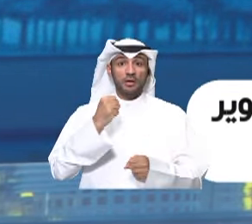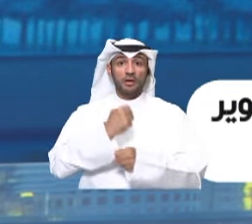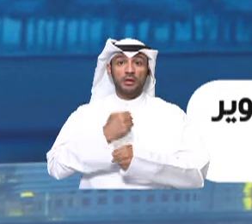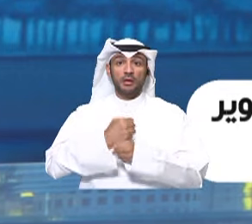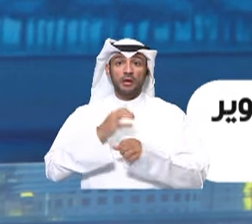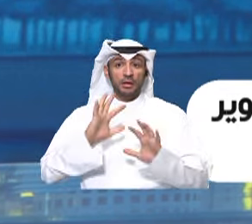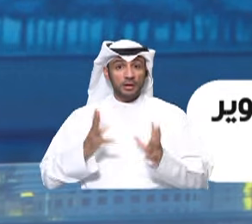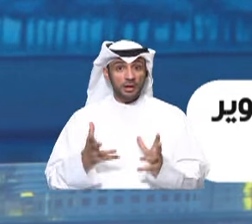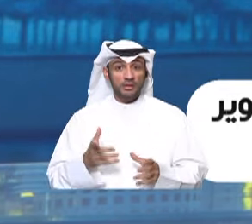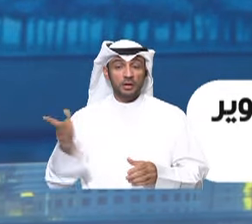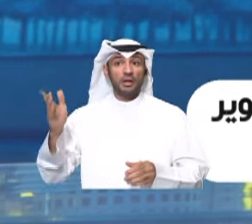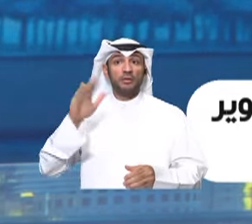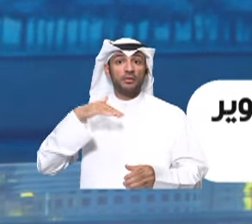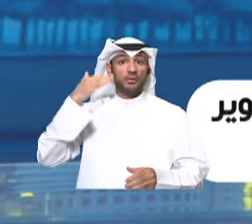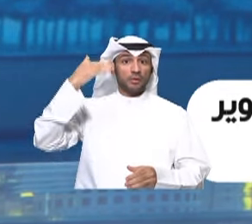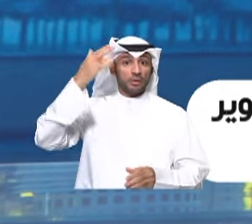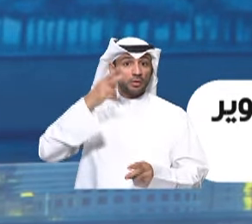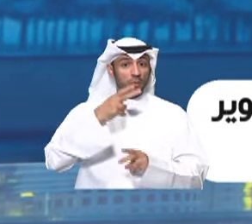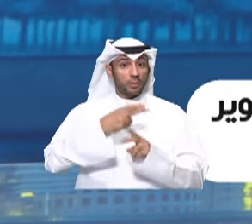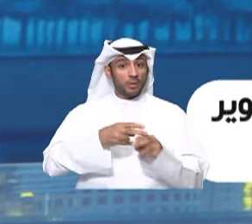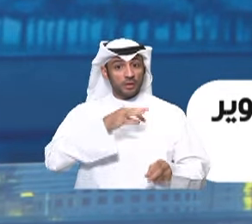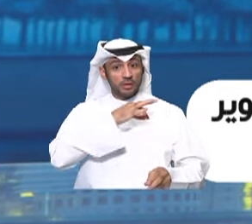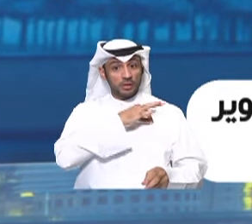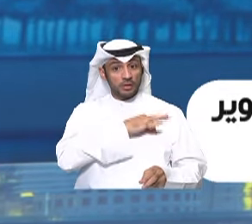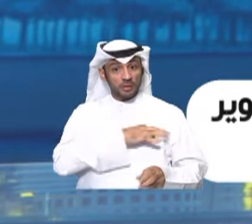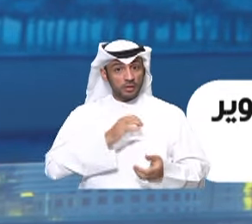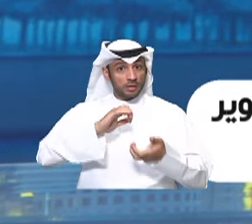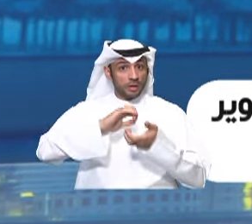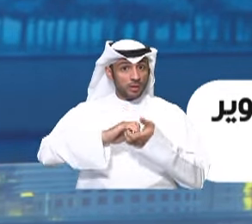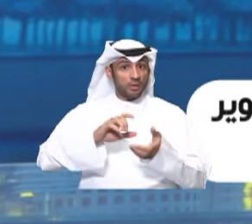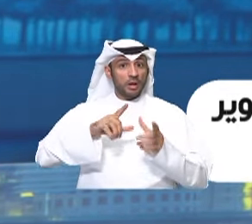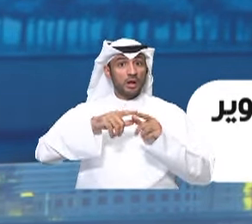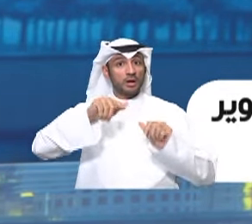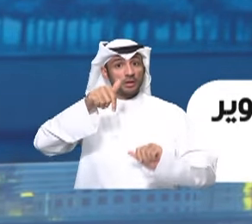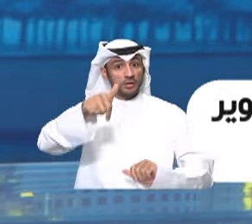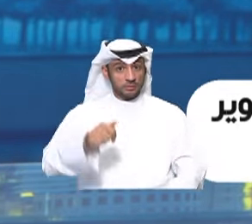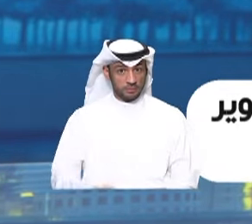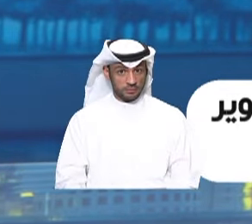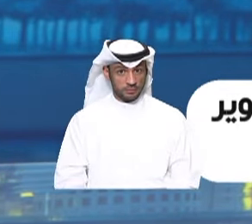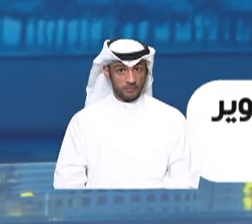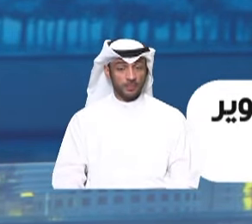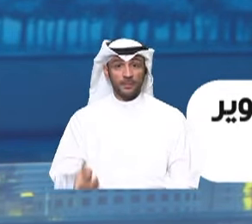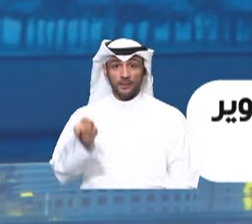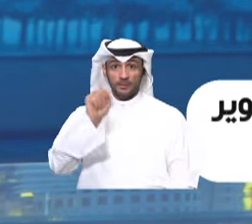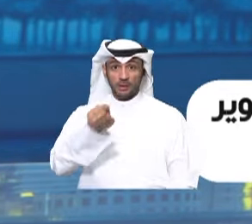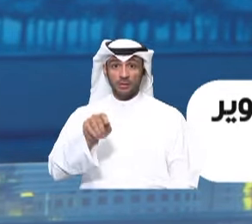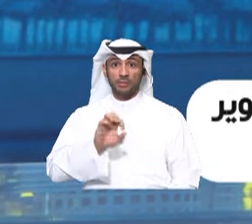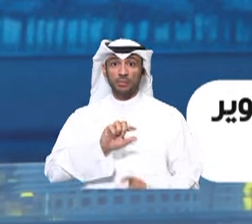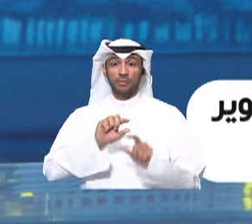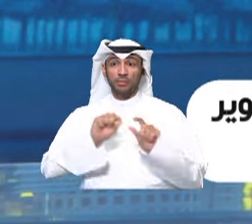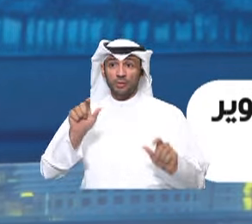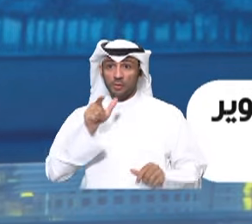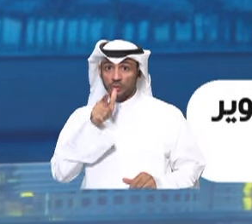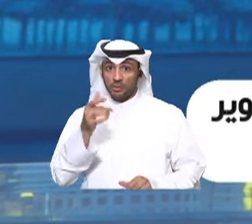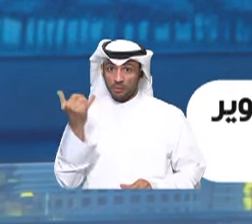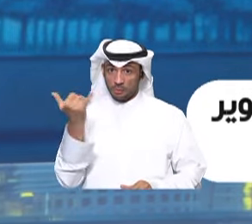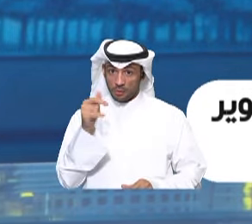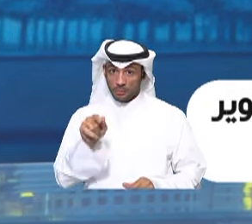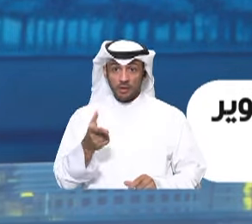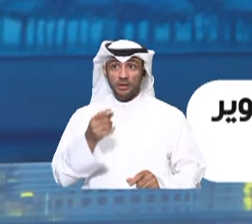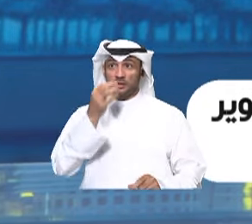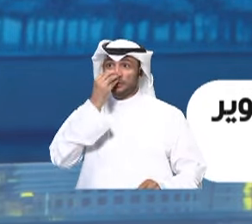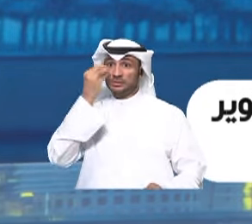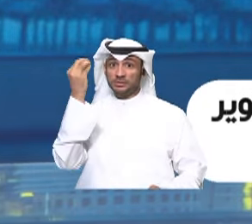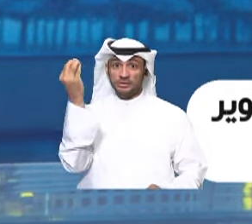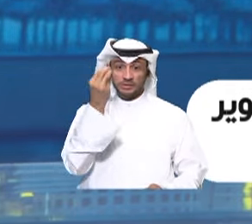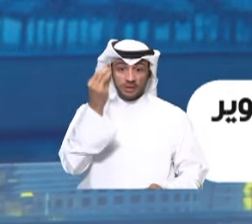الكويت لتعزيز التعاون الخليجي في مختلف المجالات، مشيرا إلى أن قطاع السياحة يعد من القطاعات الحيوية